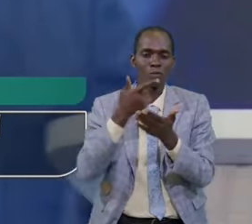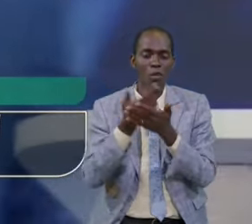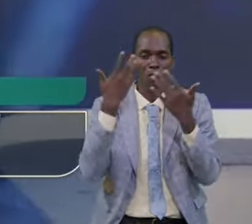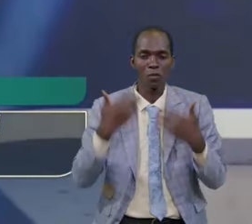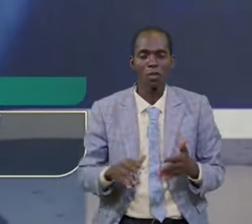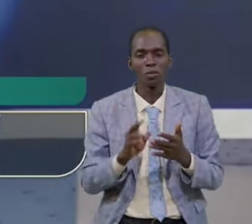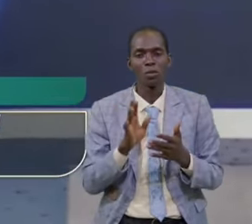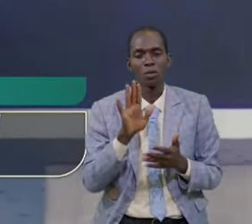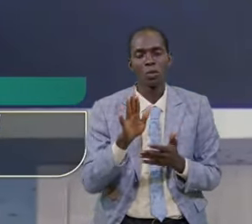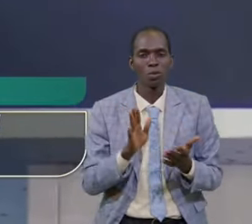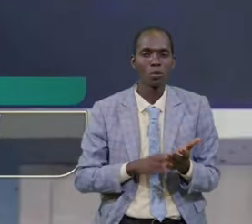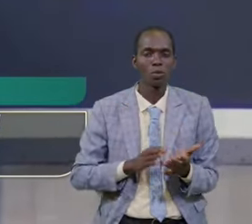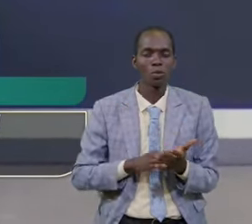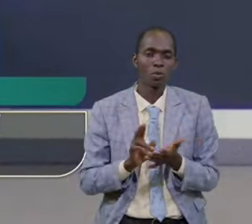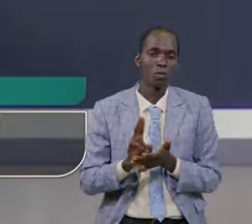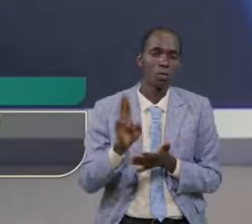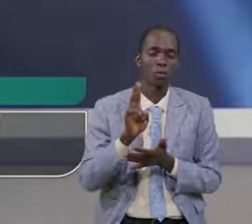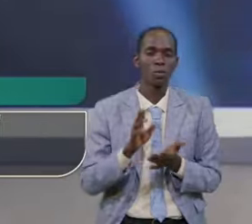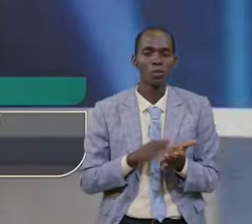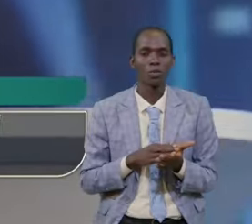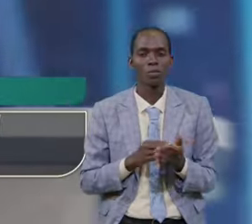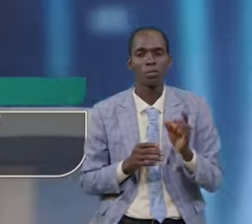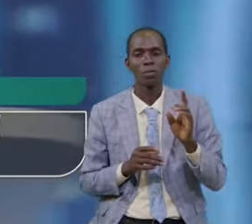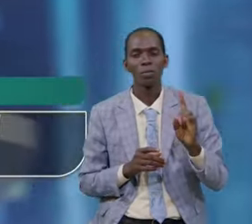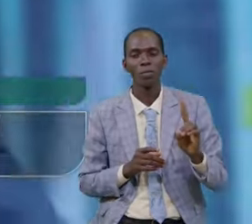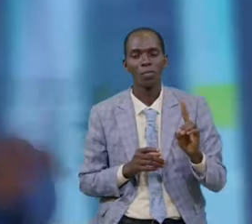du diplôme. Le D, c'est conduire,